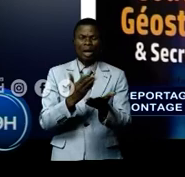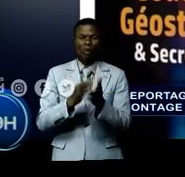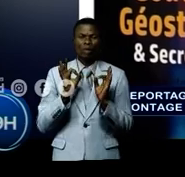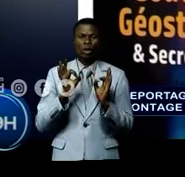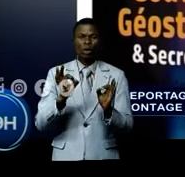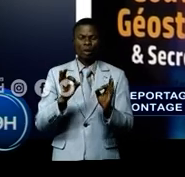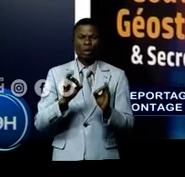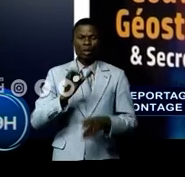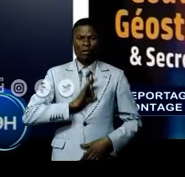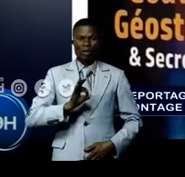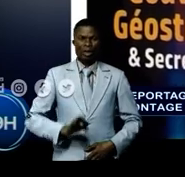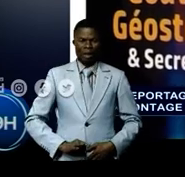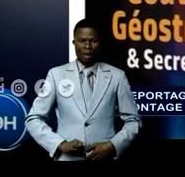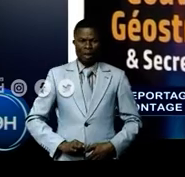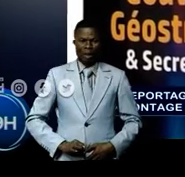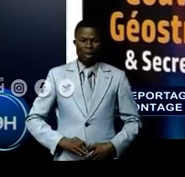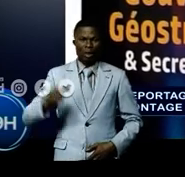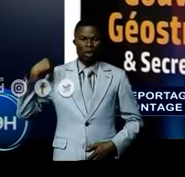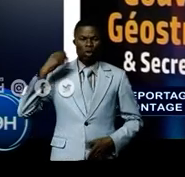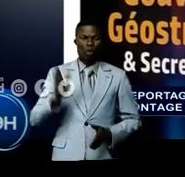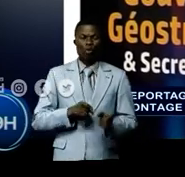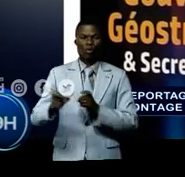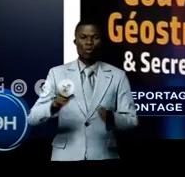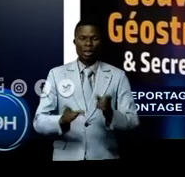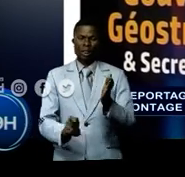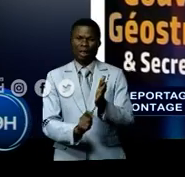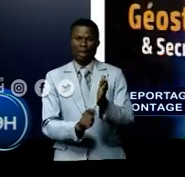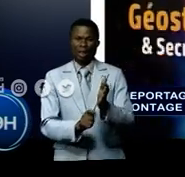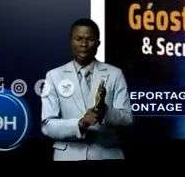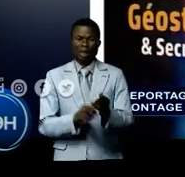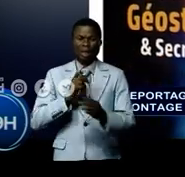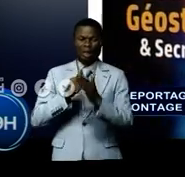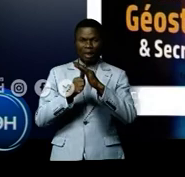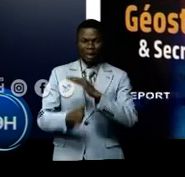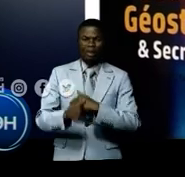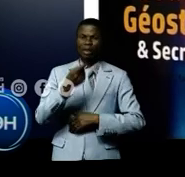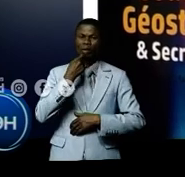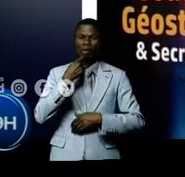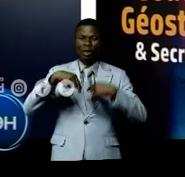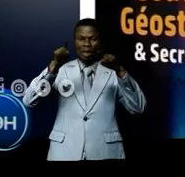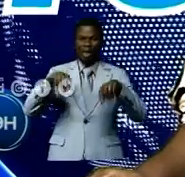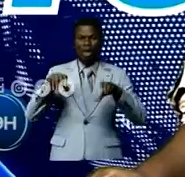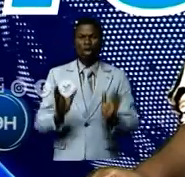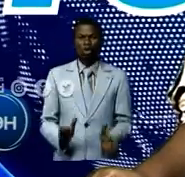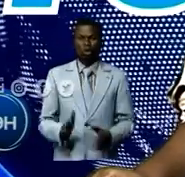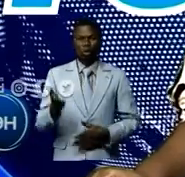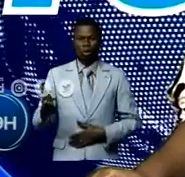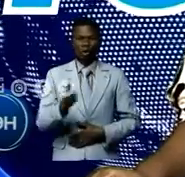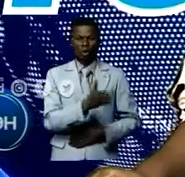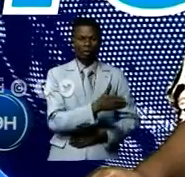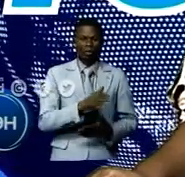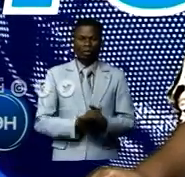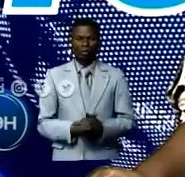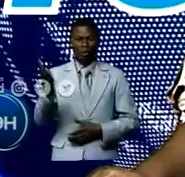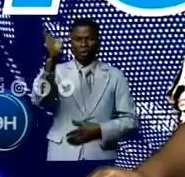intitulé « Félix Tshisekedi, gouvernance géostratégique et secret d'histoire » aux éditions Congo Time. Au